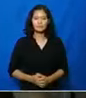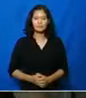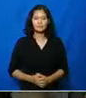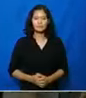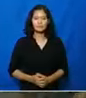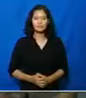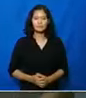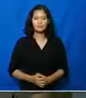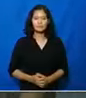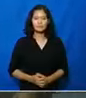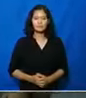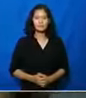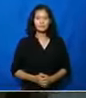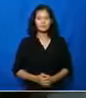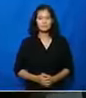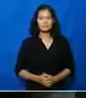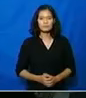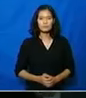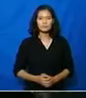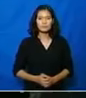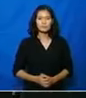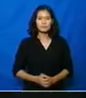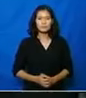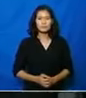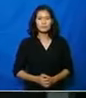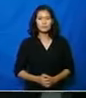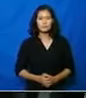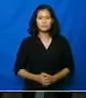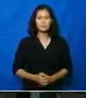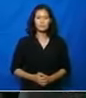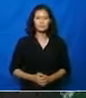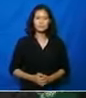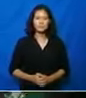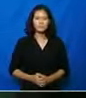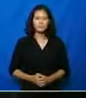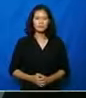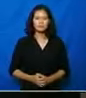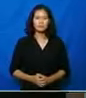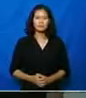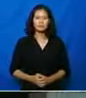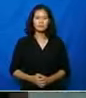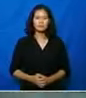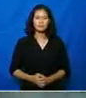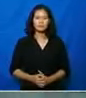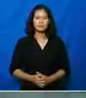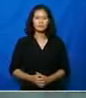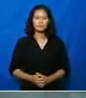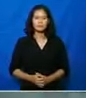Gracias.